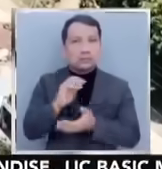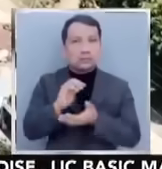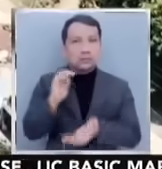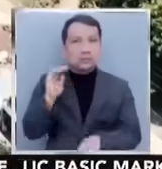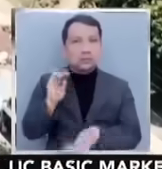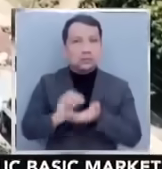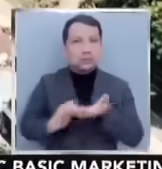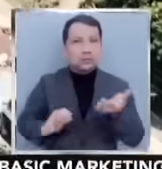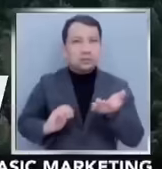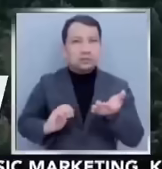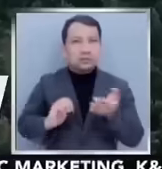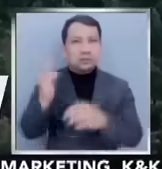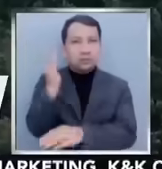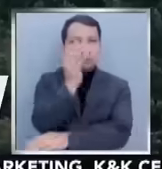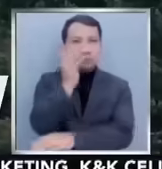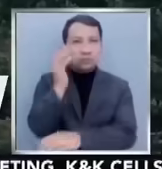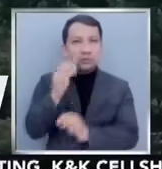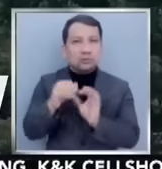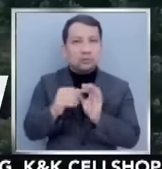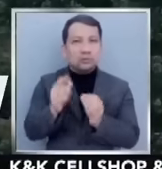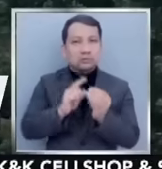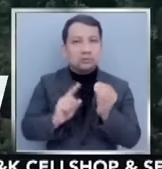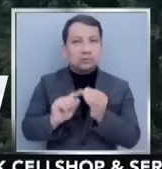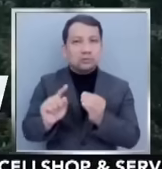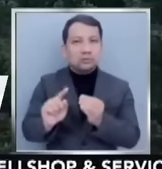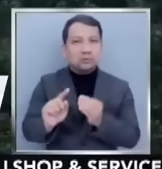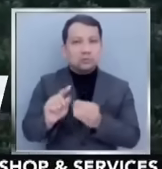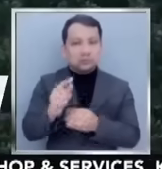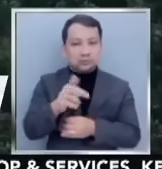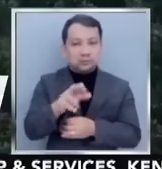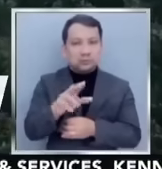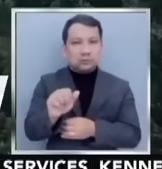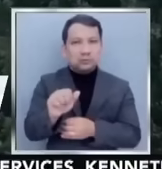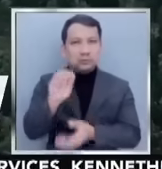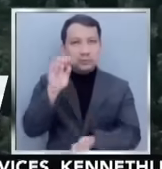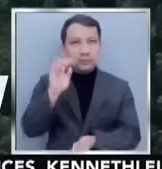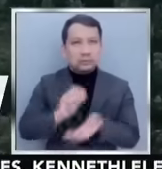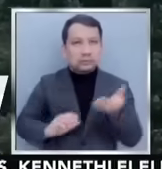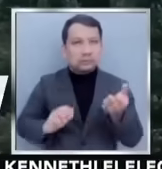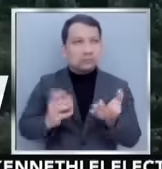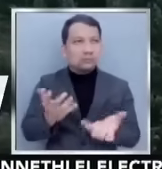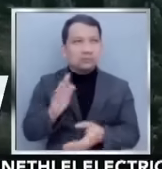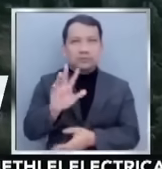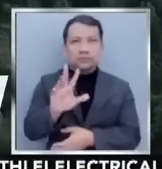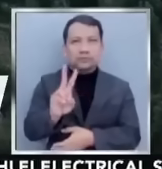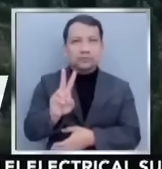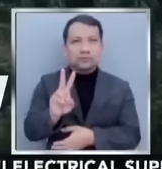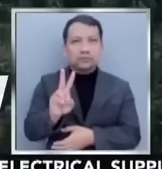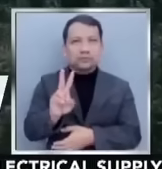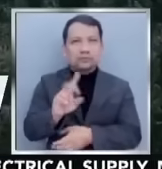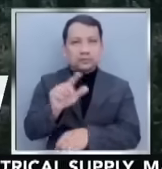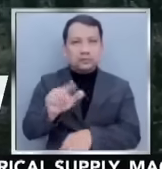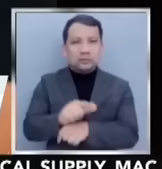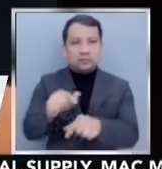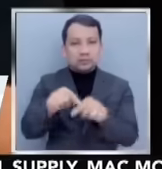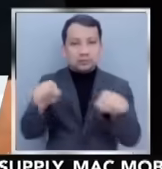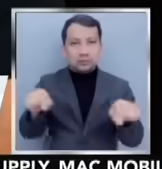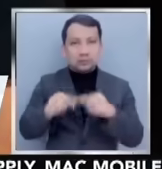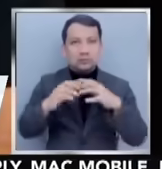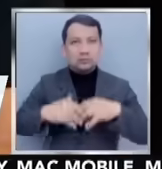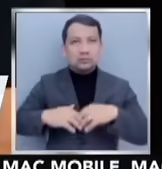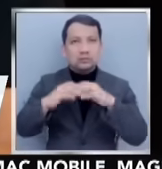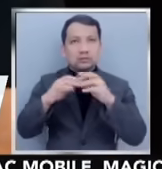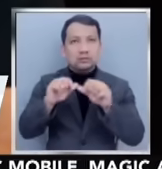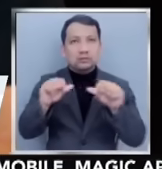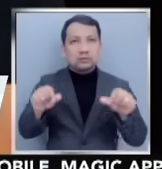aming forest cover and green cover. Ang reduction nun is around 52 hectares because of build-up areas. Delikado